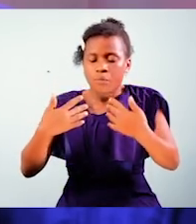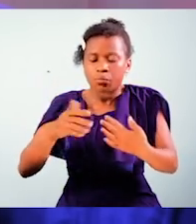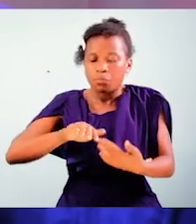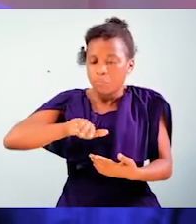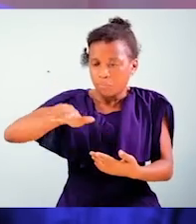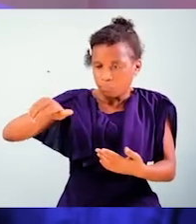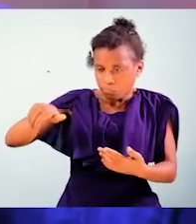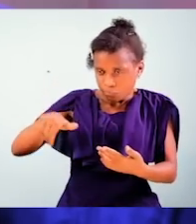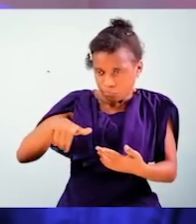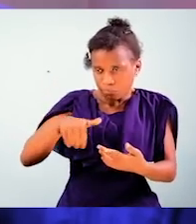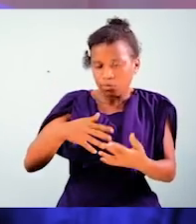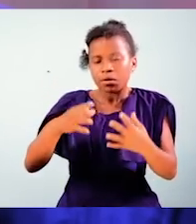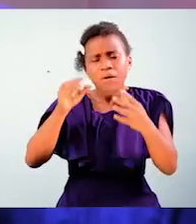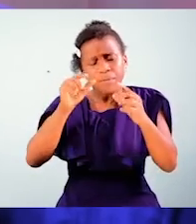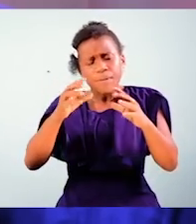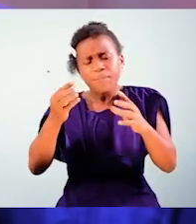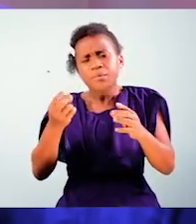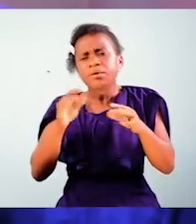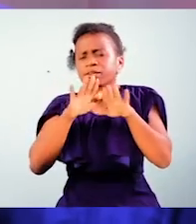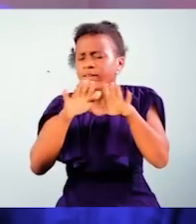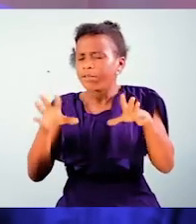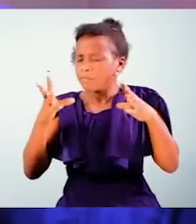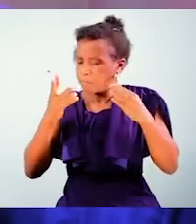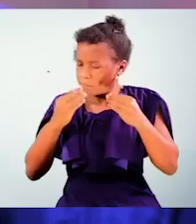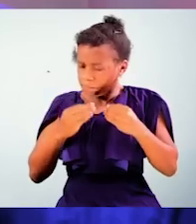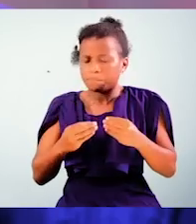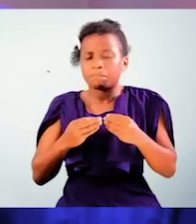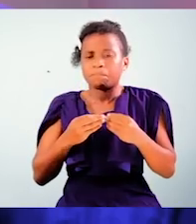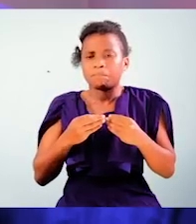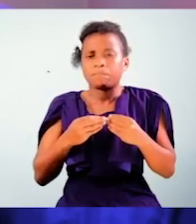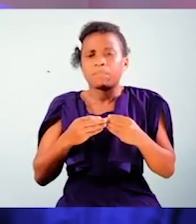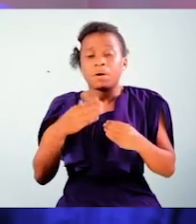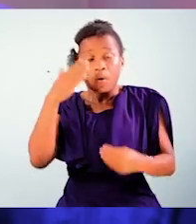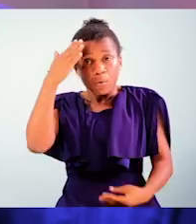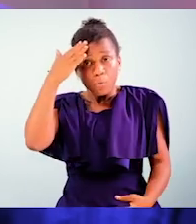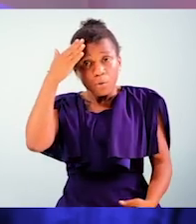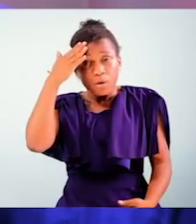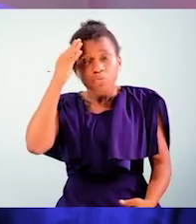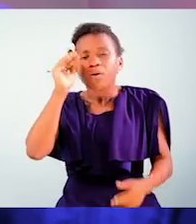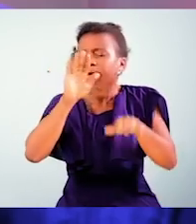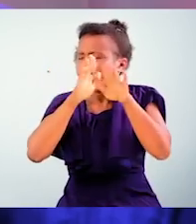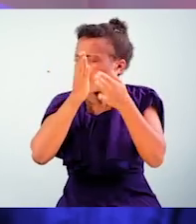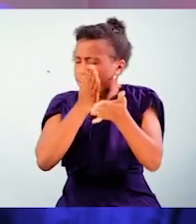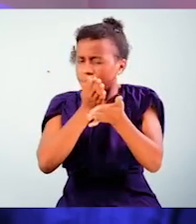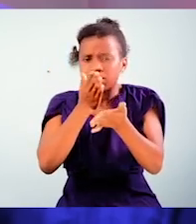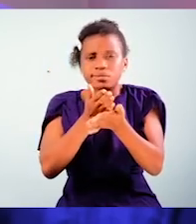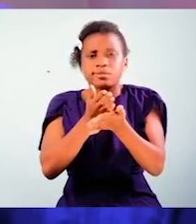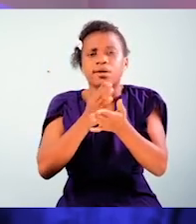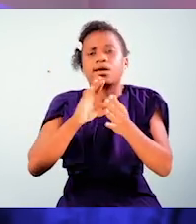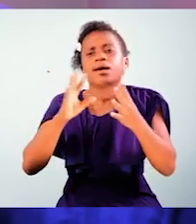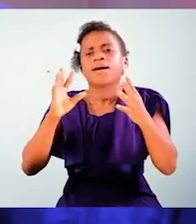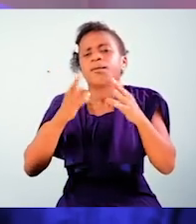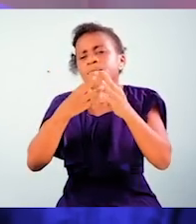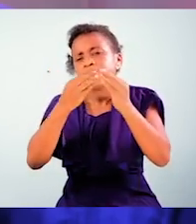umemhoji akakubali kwamba hizi pesa kweli zimepotea mikononi mwangu, na ukajua zimepotea mikononi mwake, alafu akawa salama.